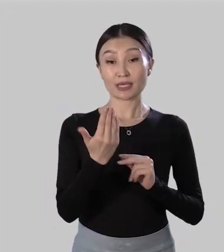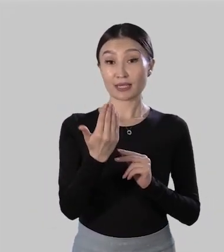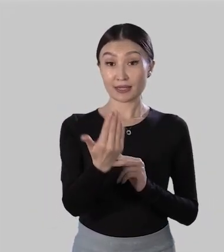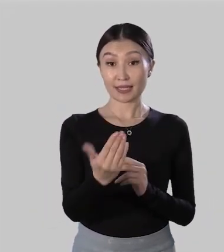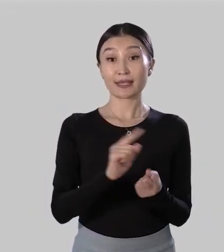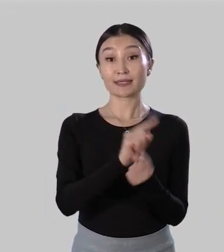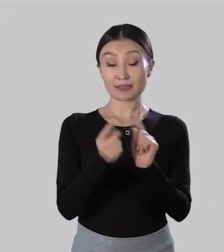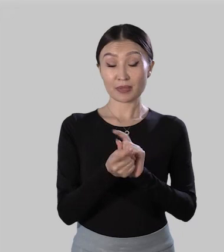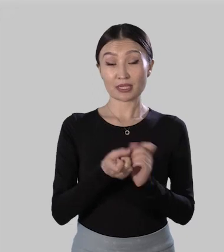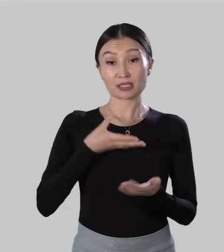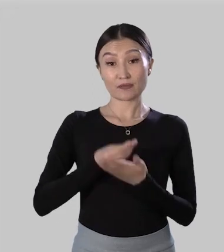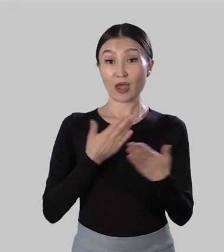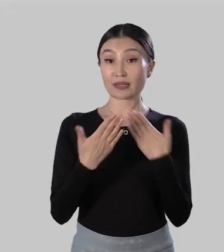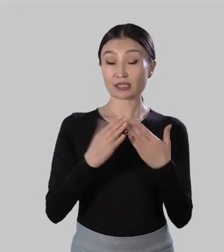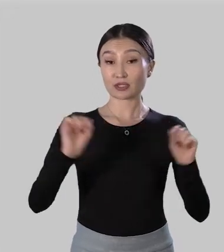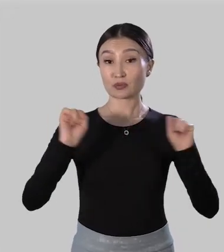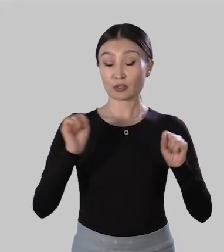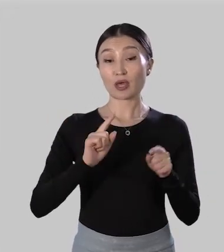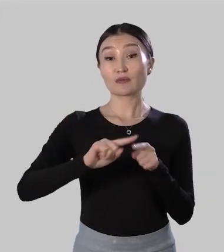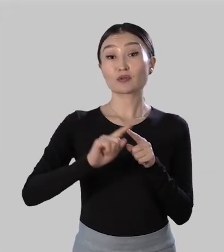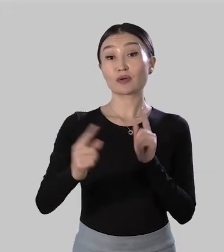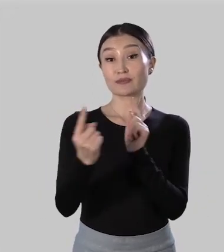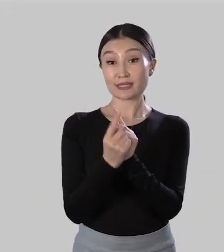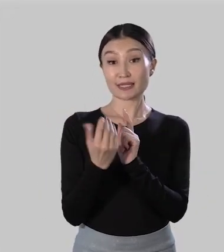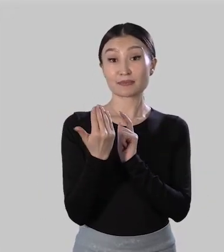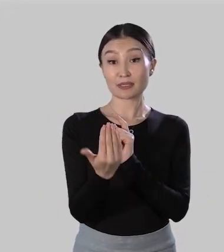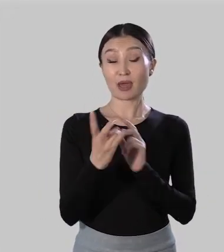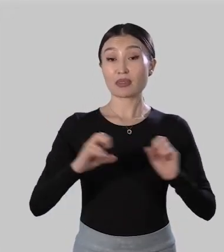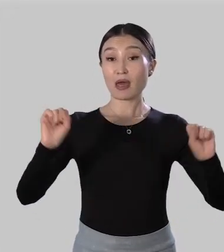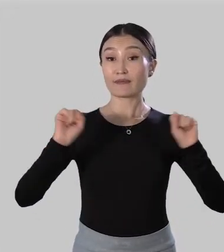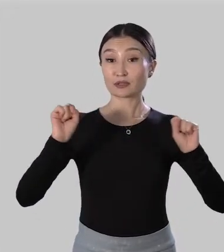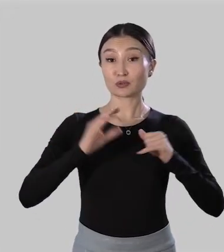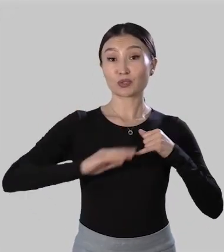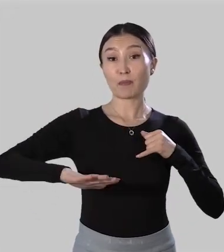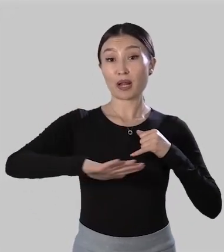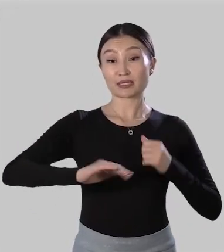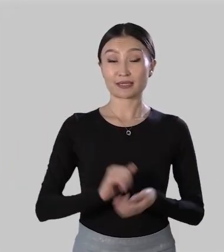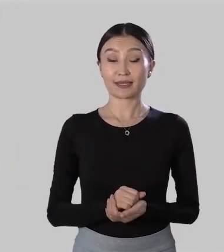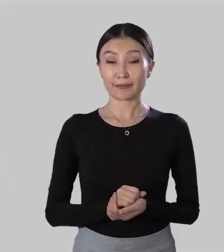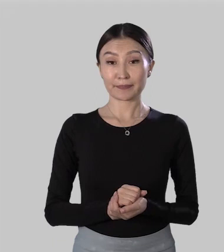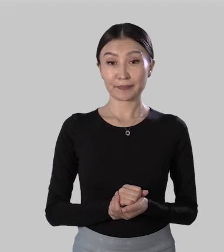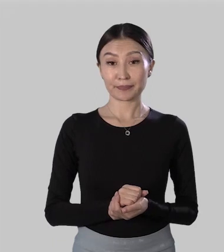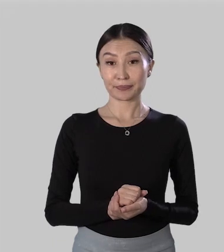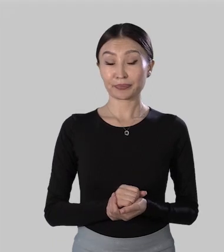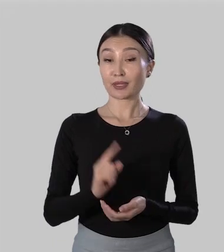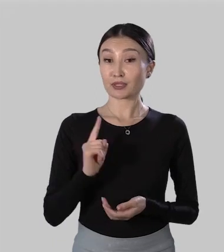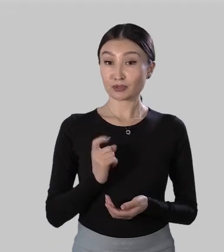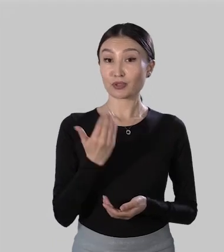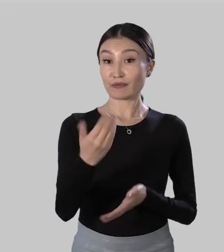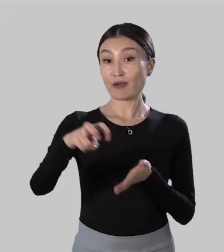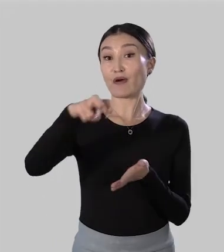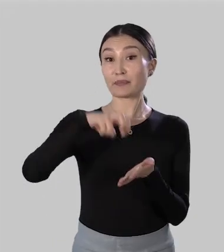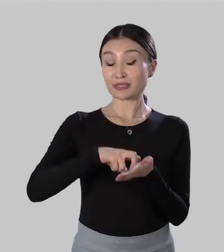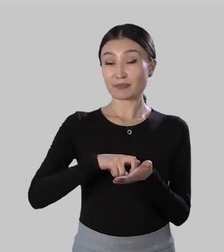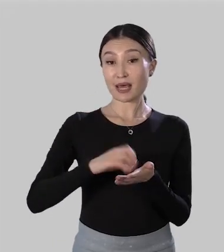изменишь свое отношение к спорту, и мы вскоре встретимся с тобой на физкультурной площадке. Жду